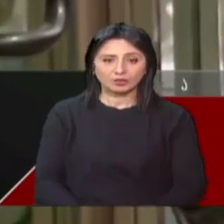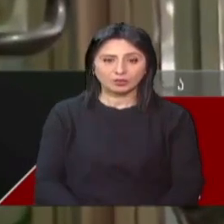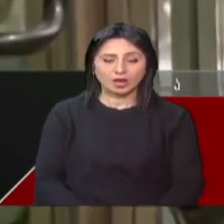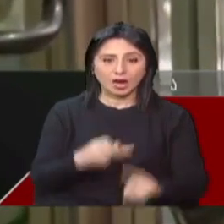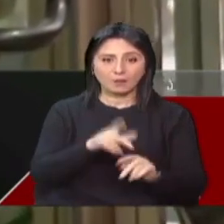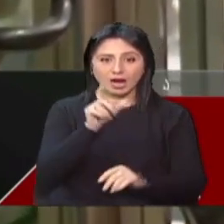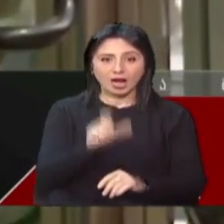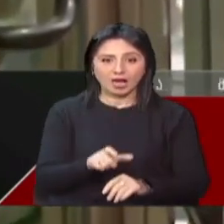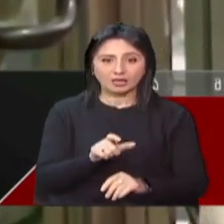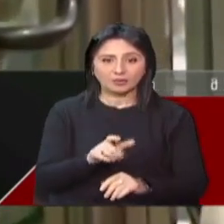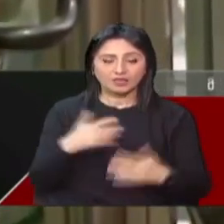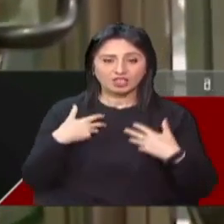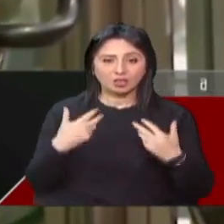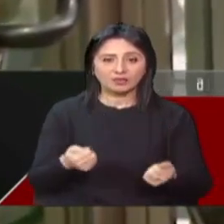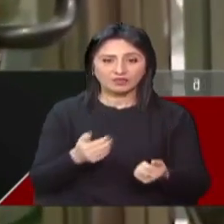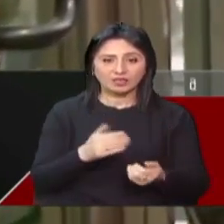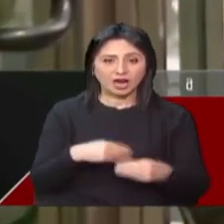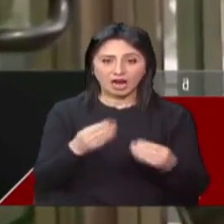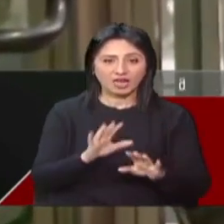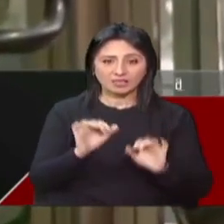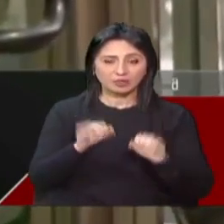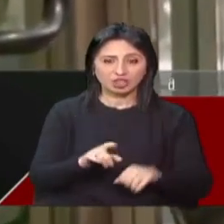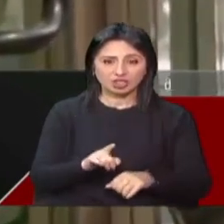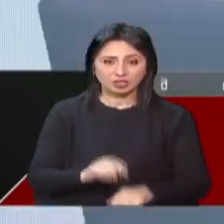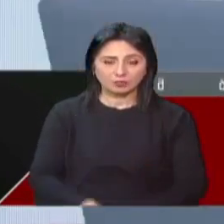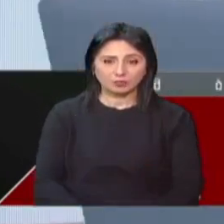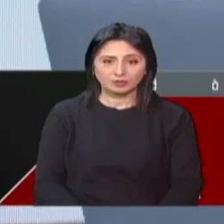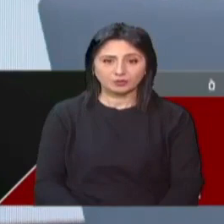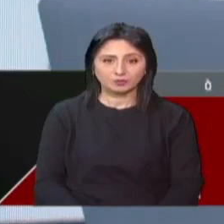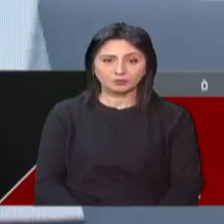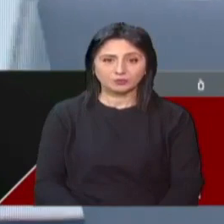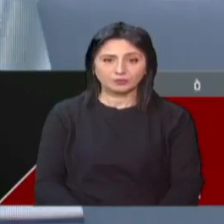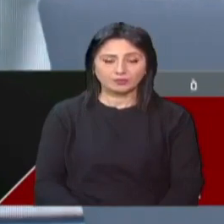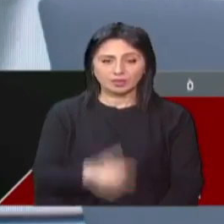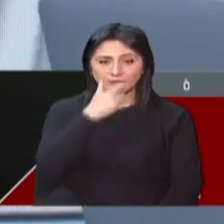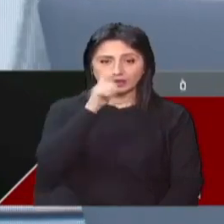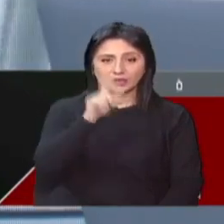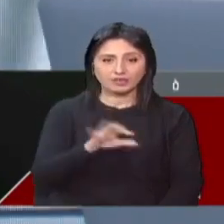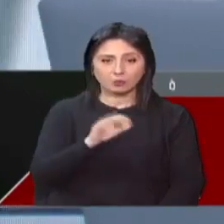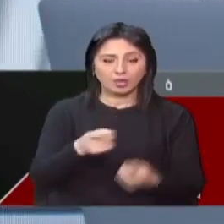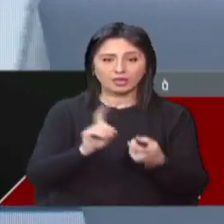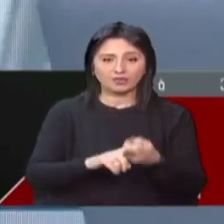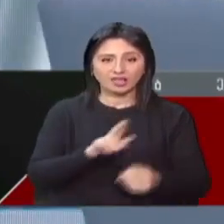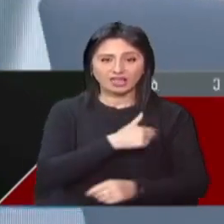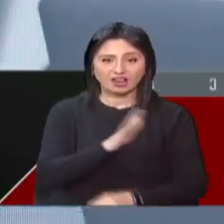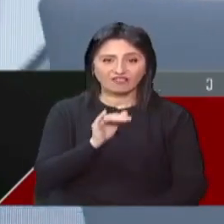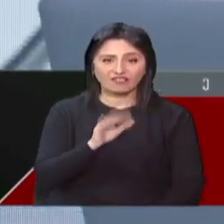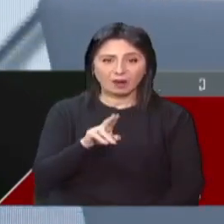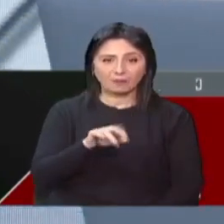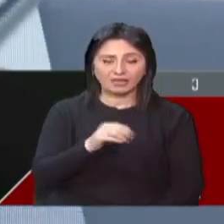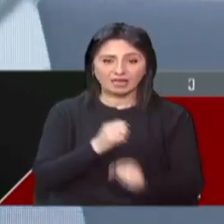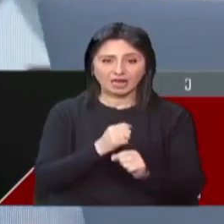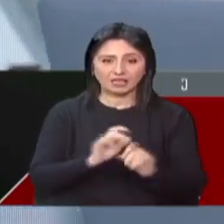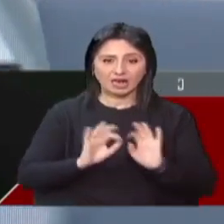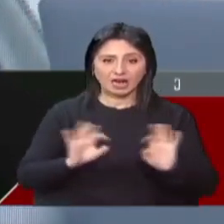ამ ადამიანის ჯანმრთელობა არ იძლევა ამის შესაძლებლობას. Mikhail Saakashvilitan dakavshebit klinika Viva Medis mier